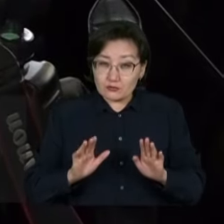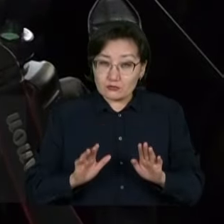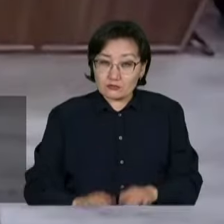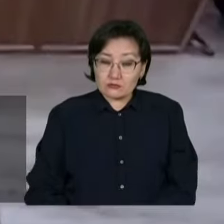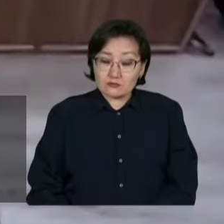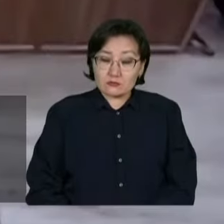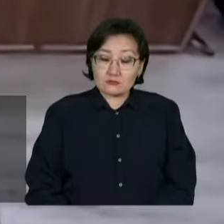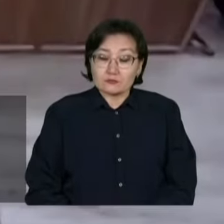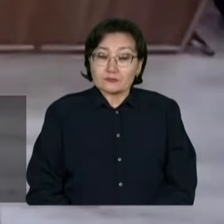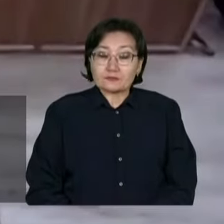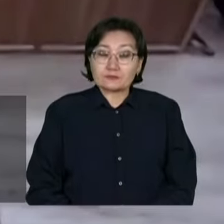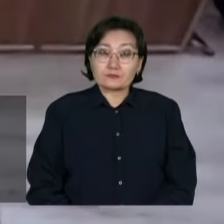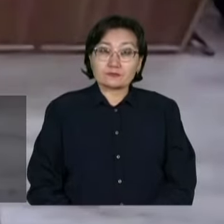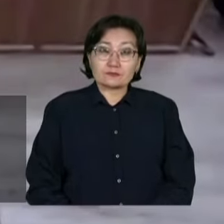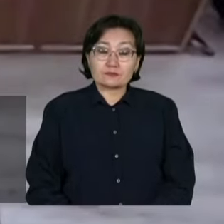жоқ.